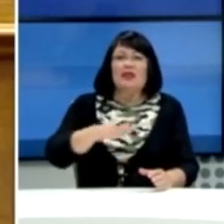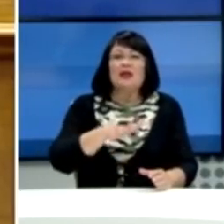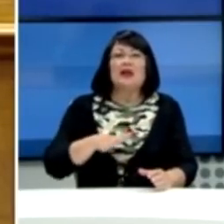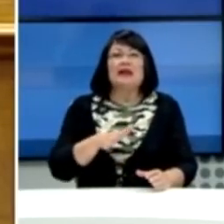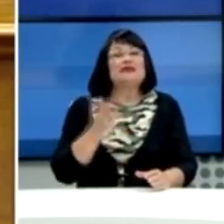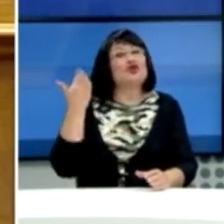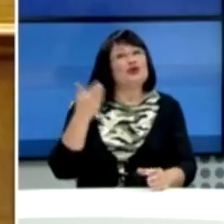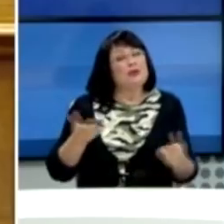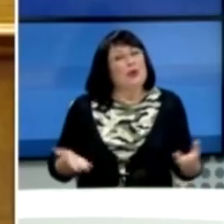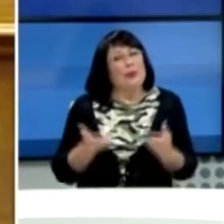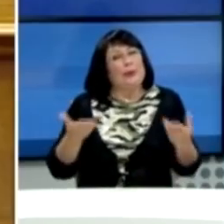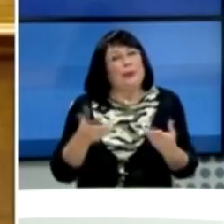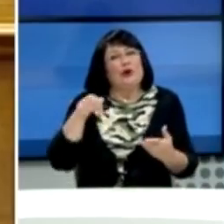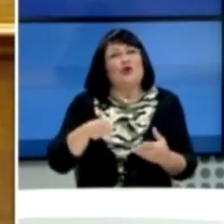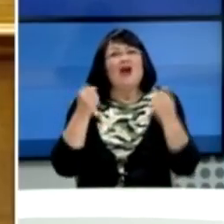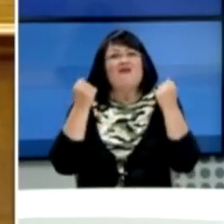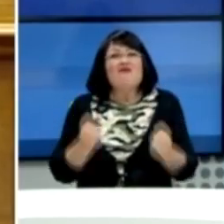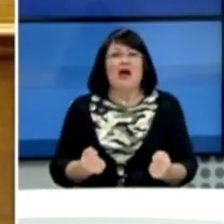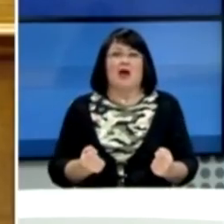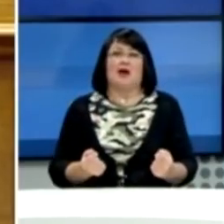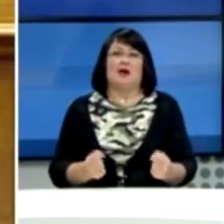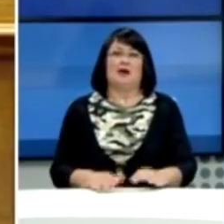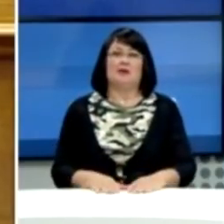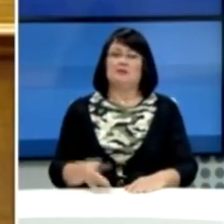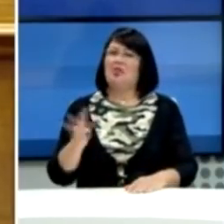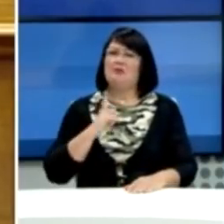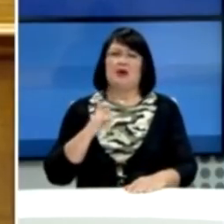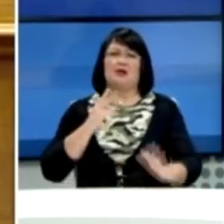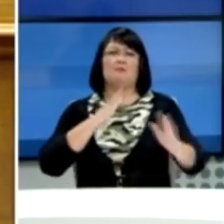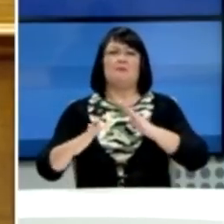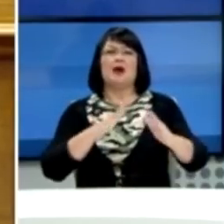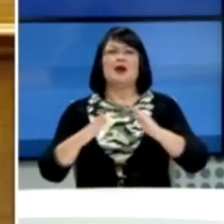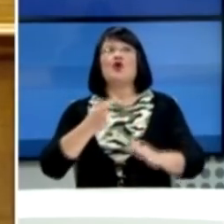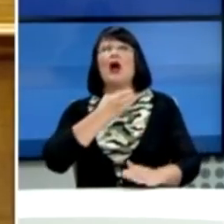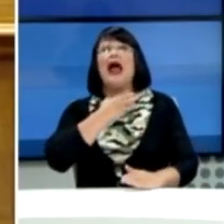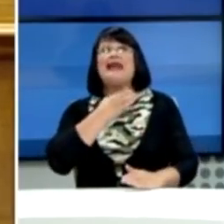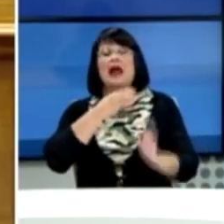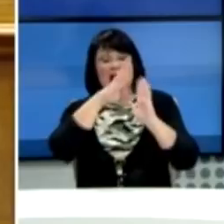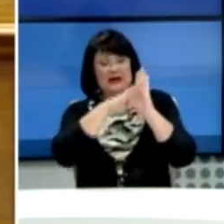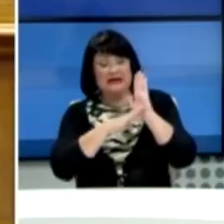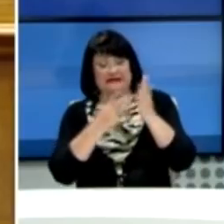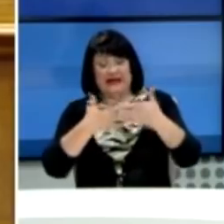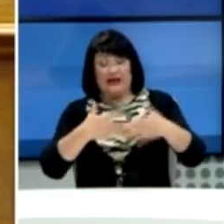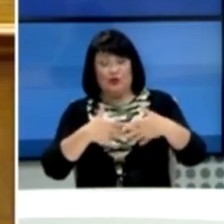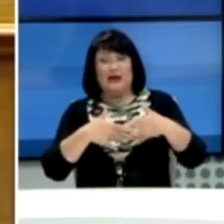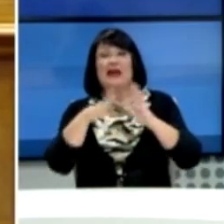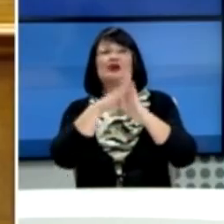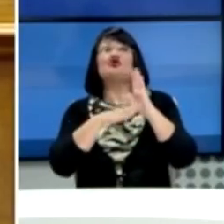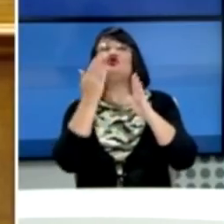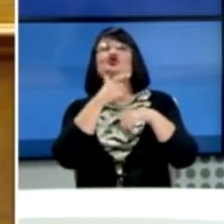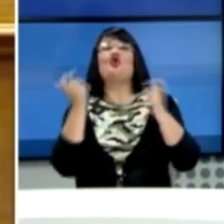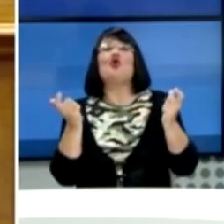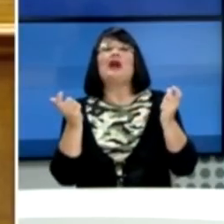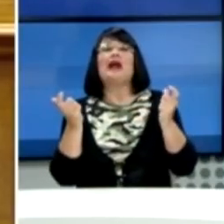ήταν μικρότερο. Δεν περιμένουμε καμιά διασφάλιση των αναγκαίων όρων λειτουργίας των σχολείων, ώστε